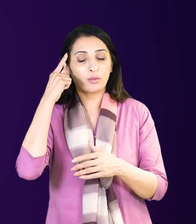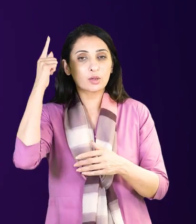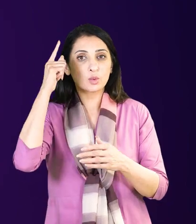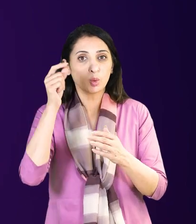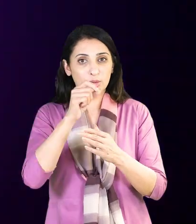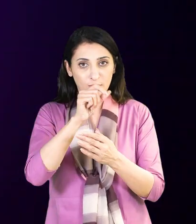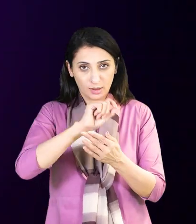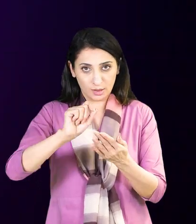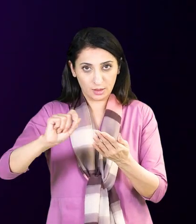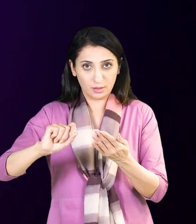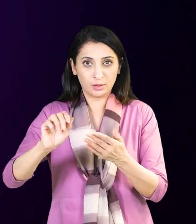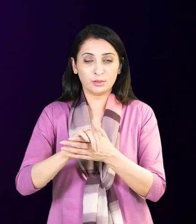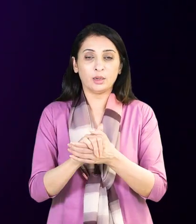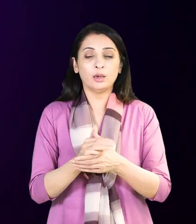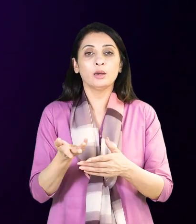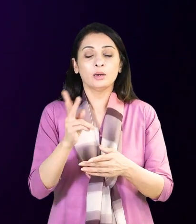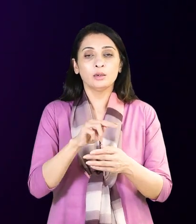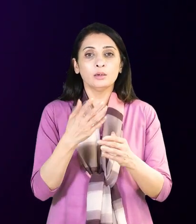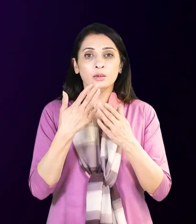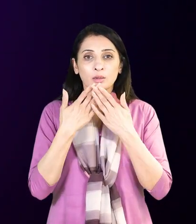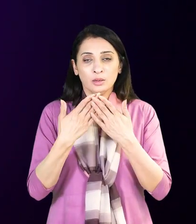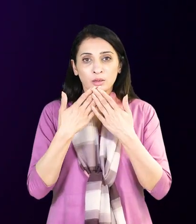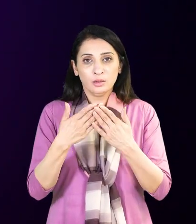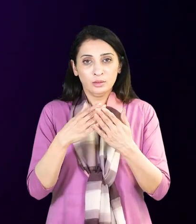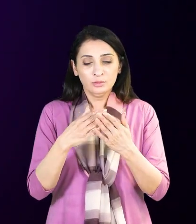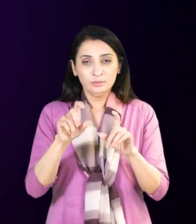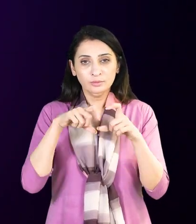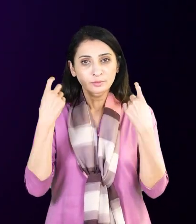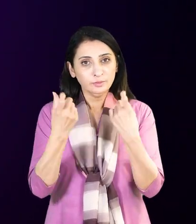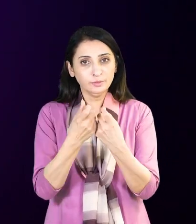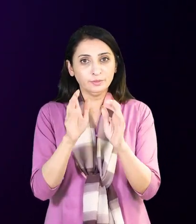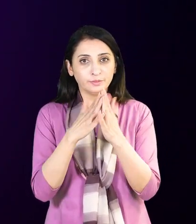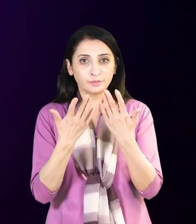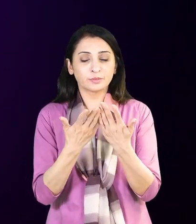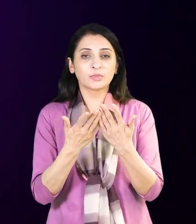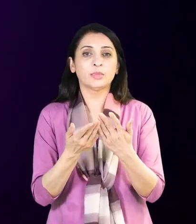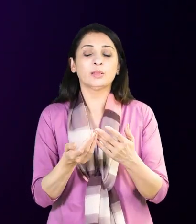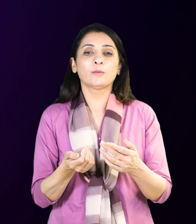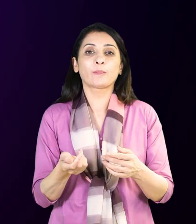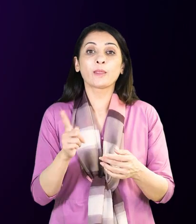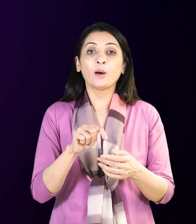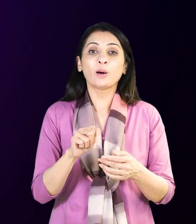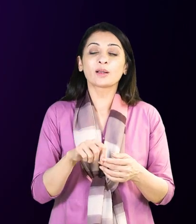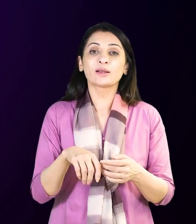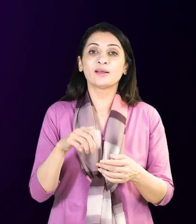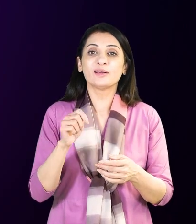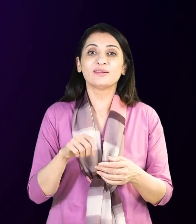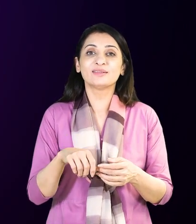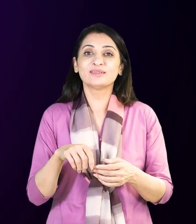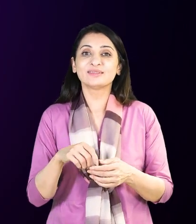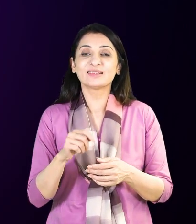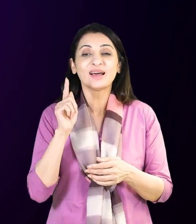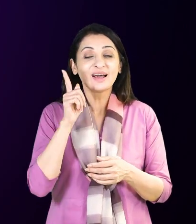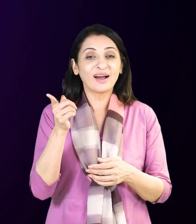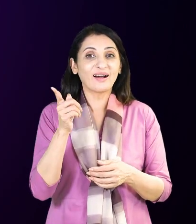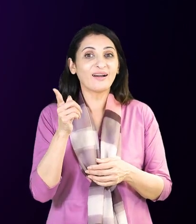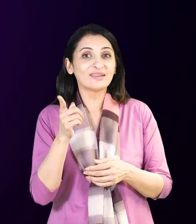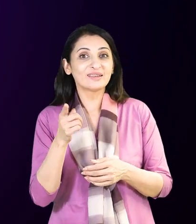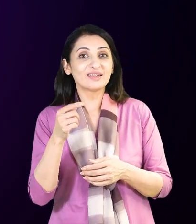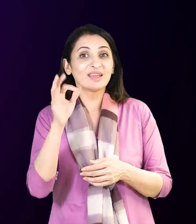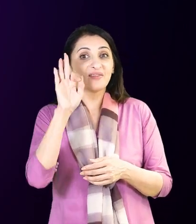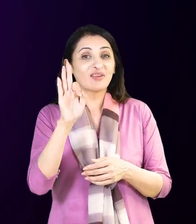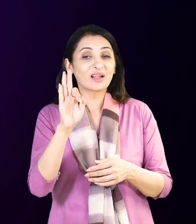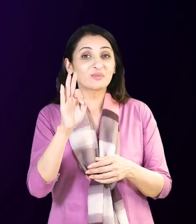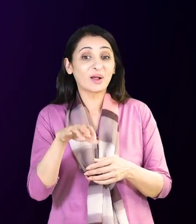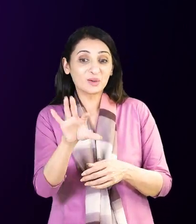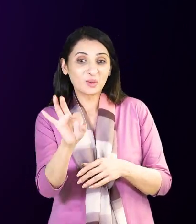writing and reading club. Basically reading club has been the most actually मेरी अगर let's say आंटी फातिमा की जो मेन जो फीचर रहा है वो reading club ही